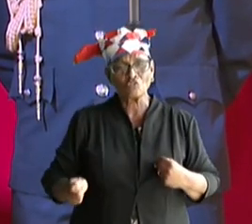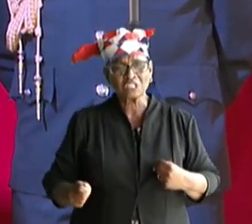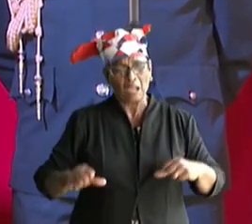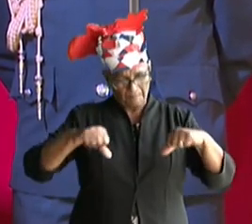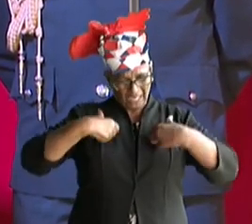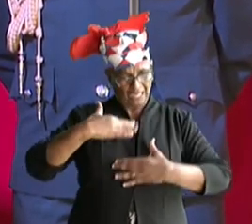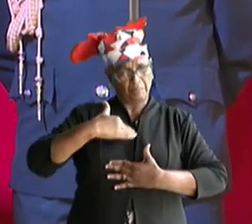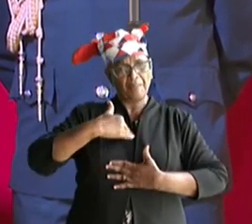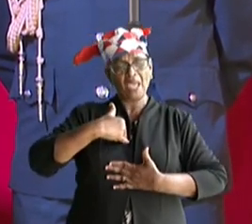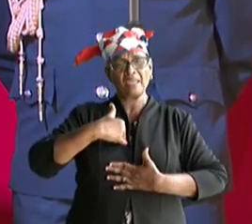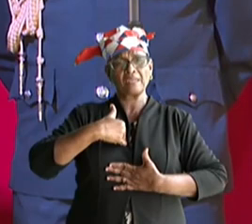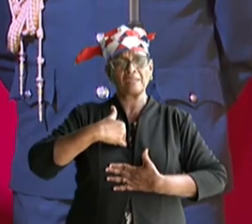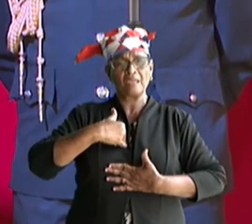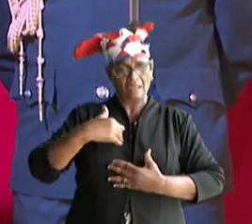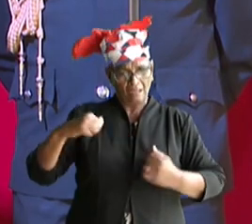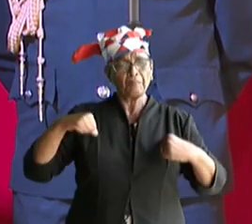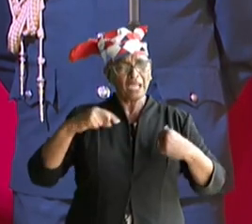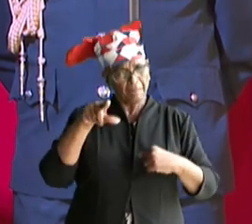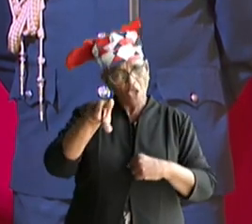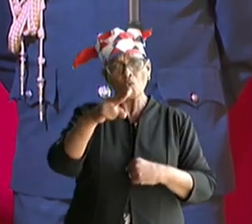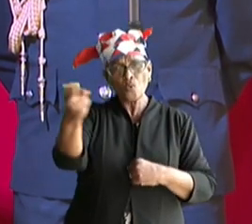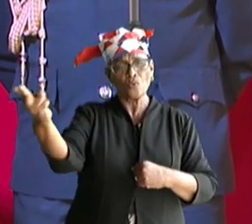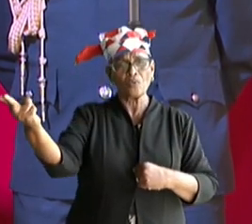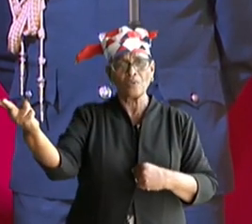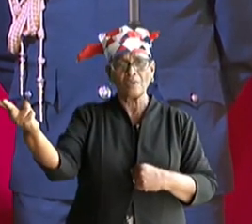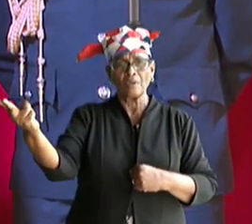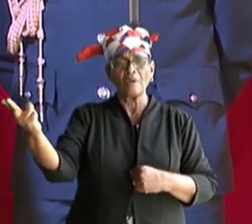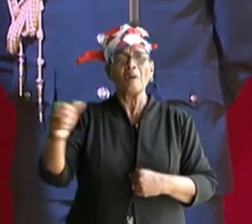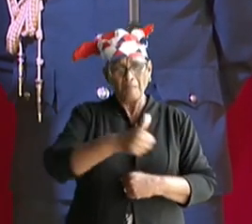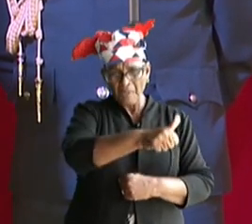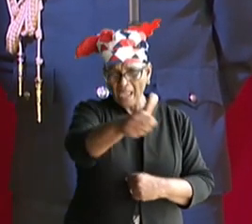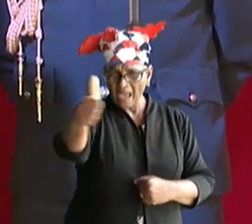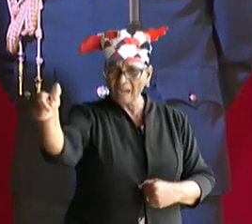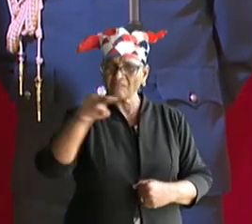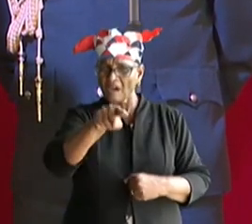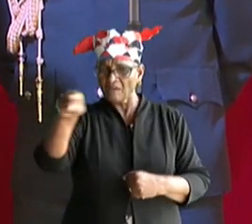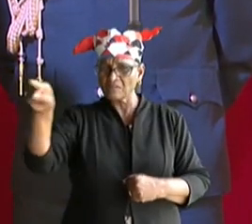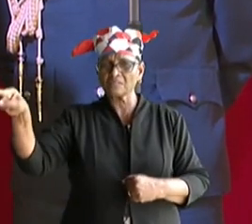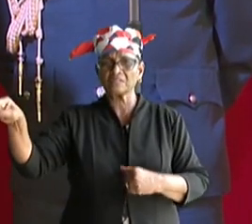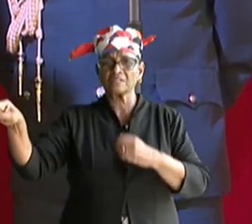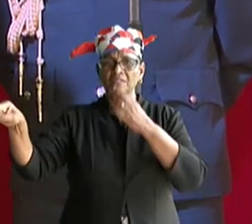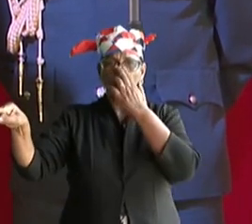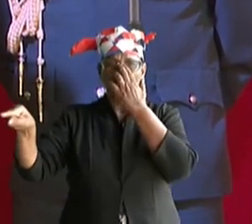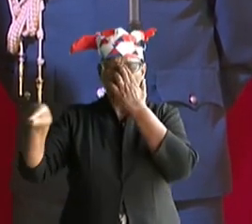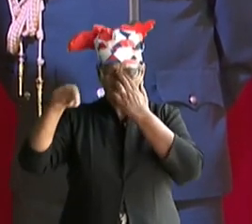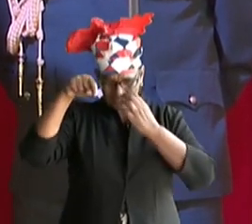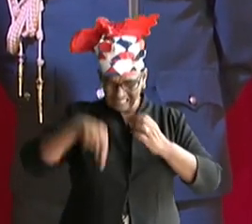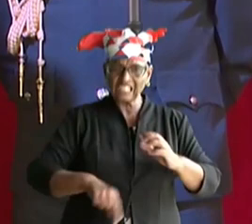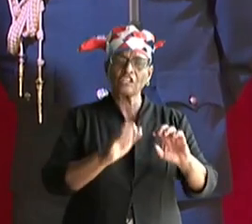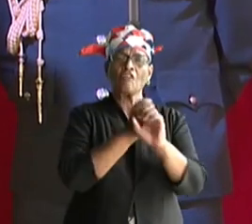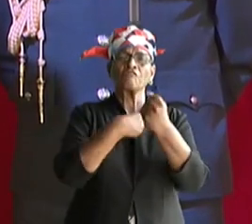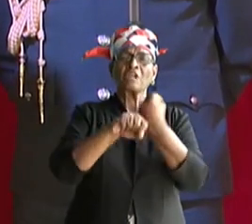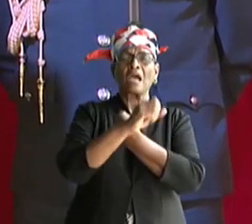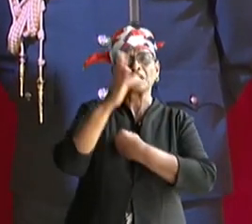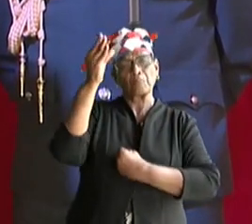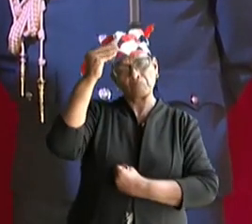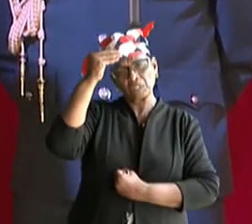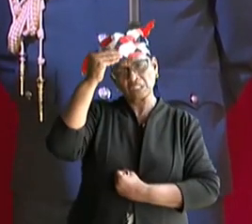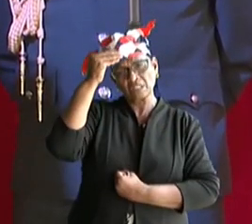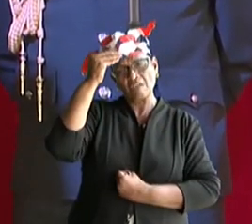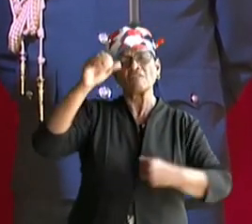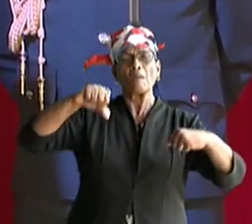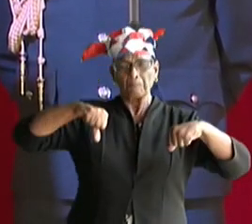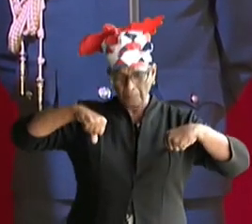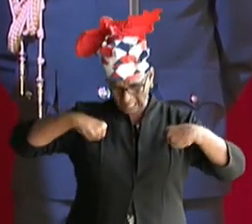mij. Begint bij u. Bij elk van ons. Laat dit veranderd besef het start